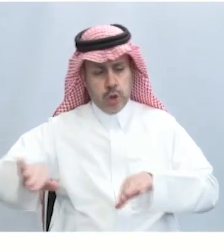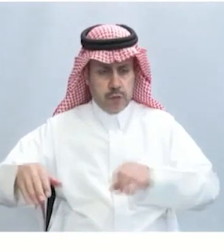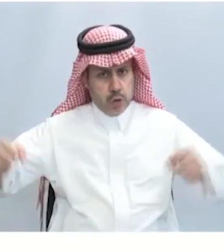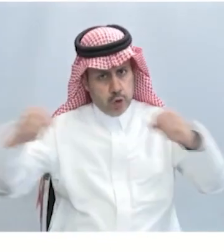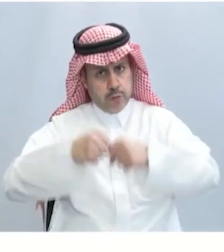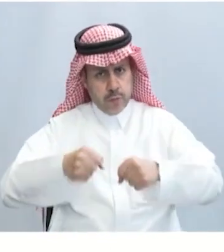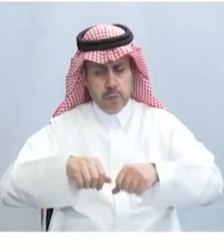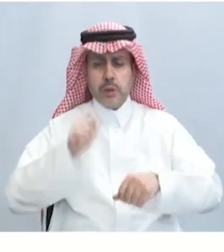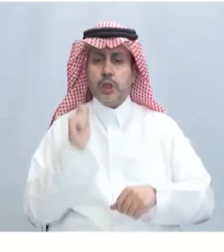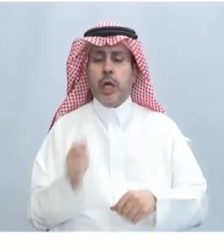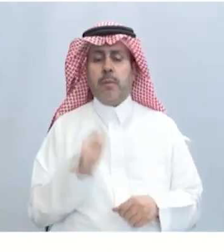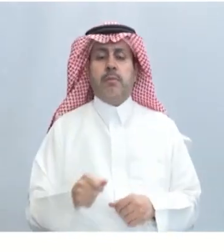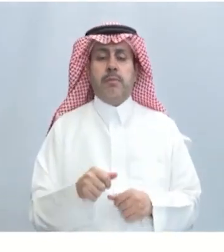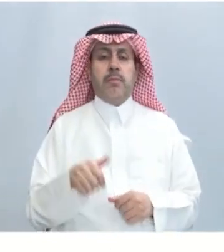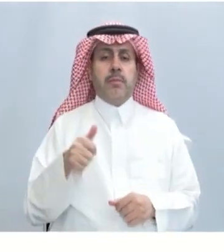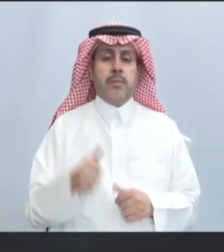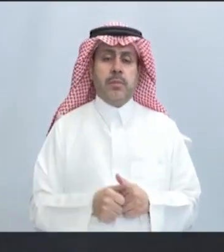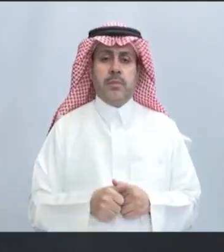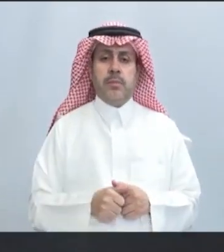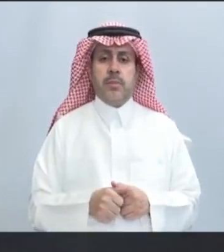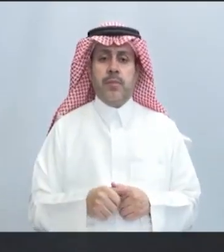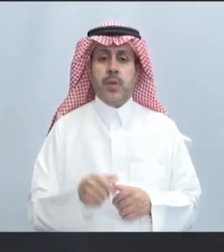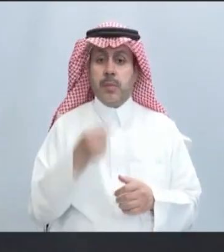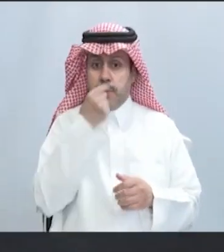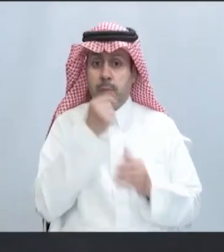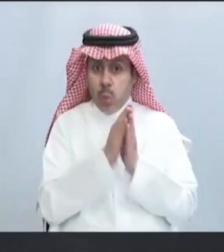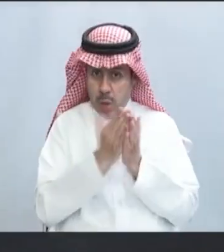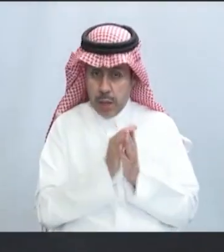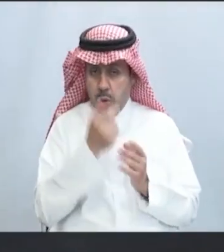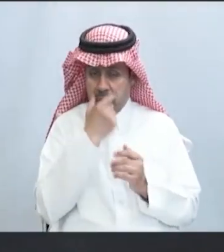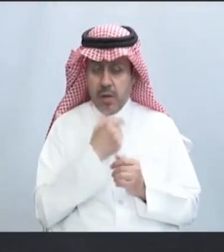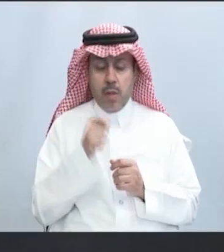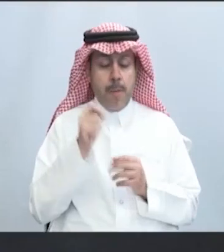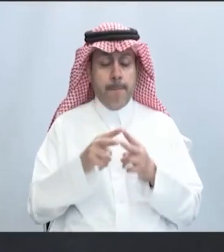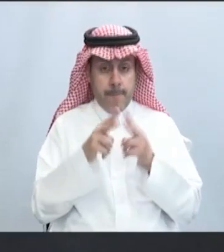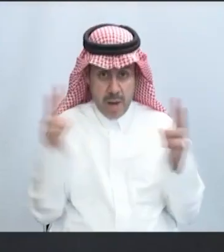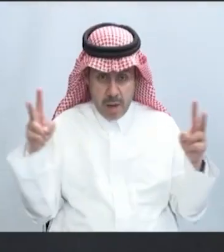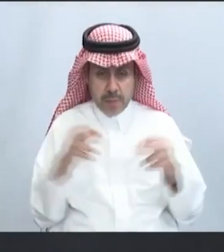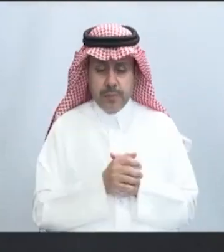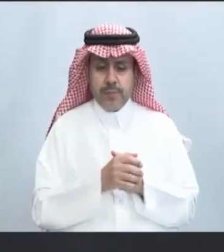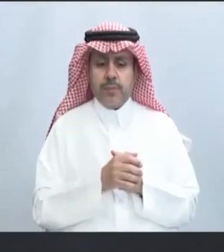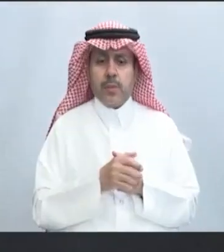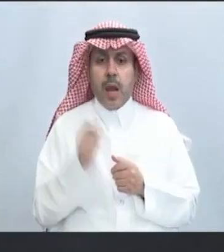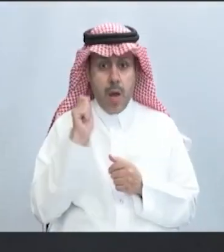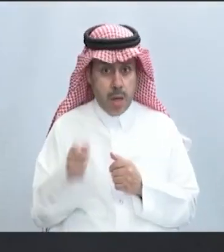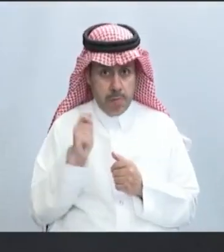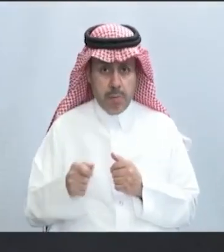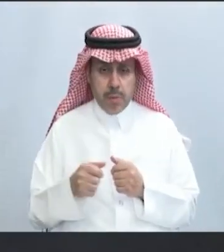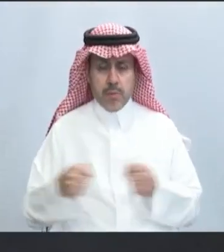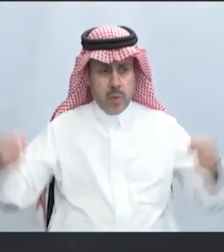فيما يتنازعون فيه ولم يترك الكتاب والسنه شيء الا وقد بينه للمحاكمه